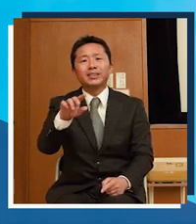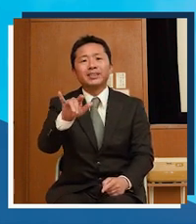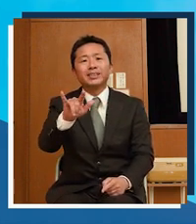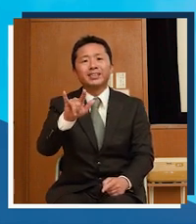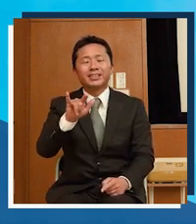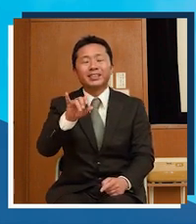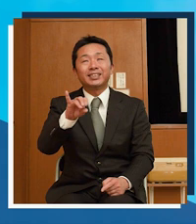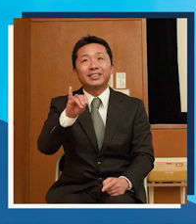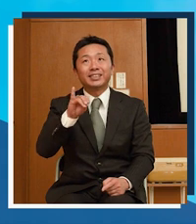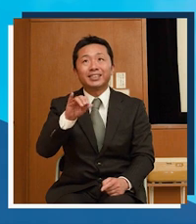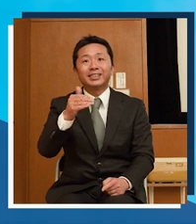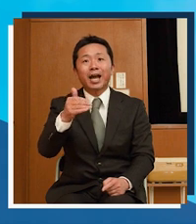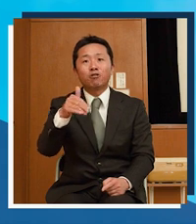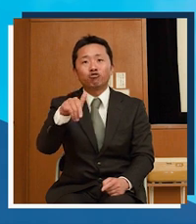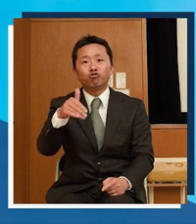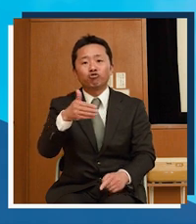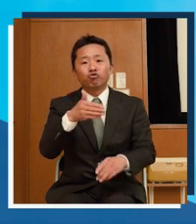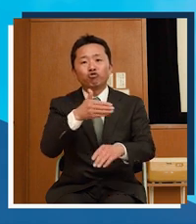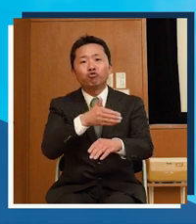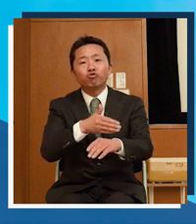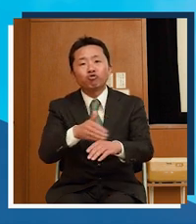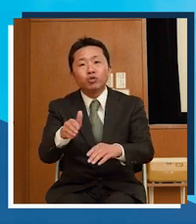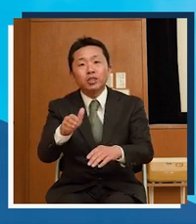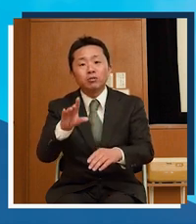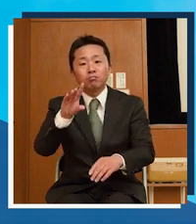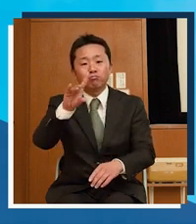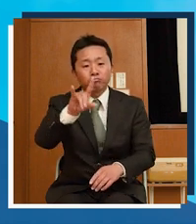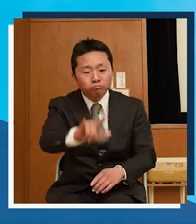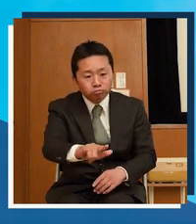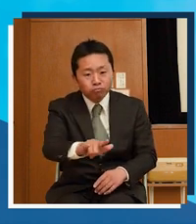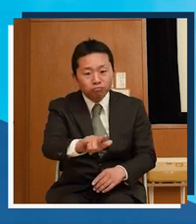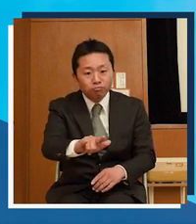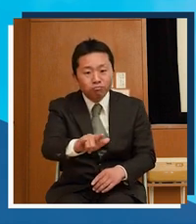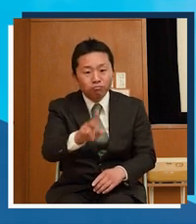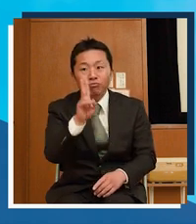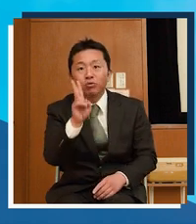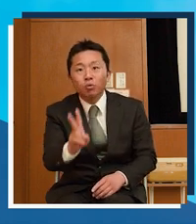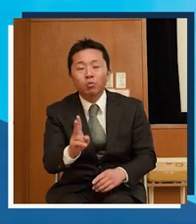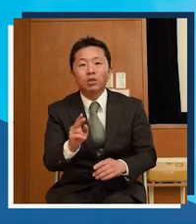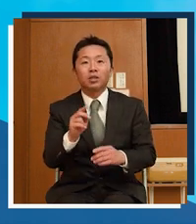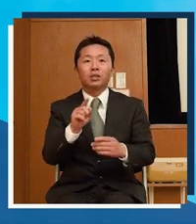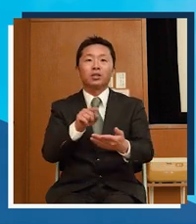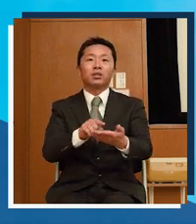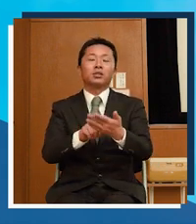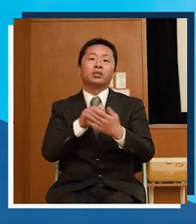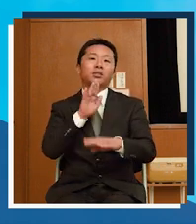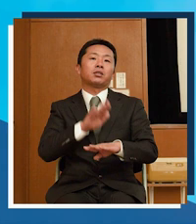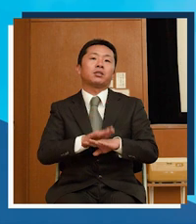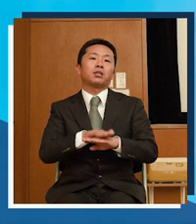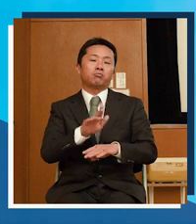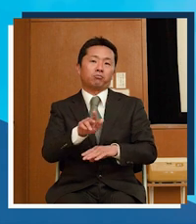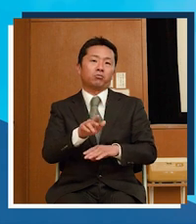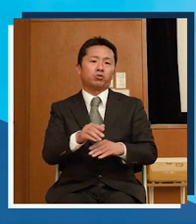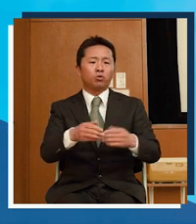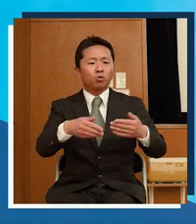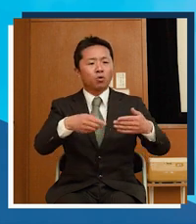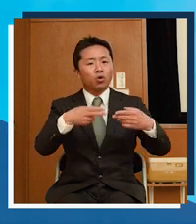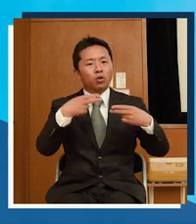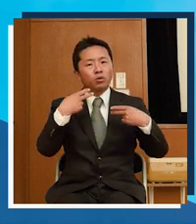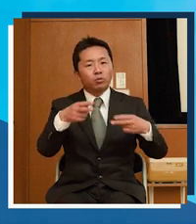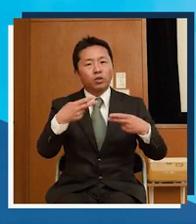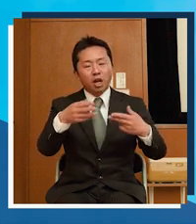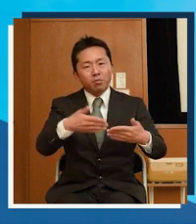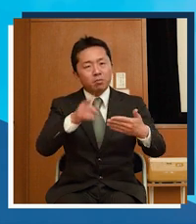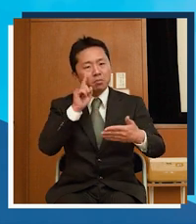不着水再び飛び立てる状態になってると言うんでしょうというようなことからもこの報道のあり方に私たちは常にえ